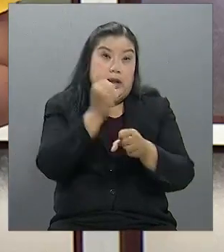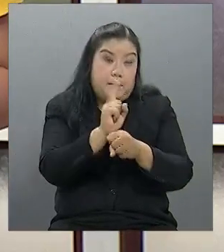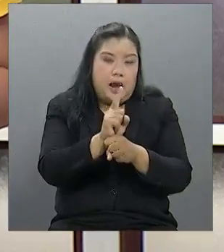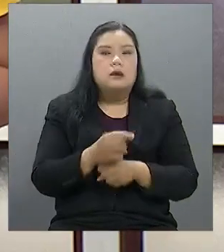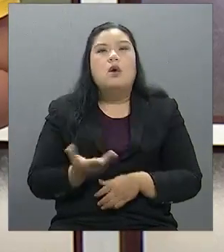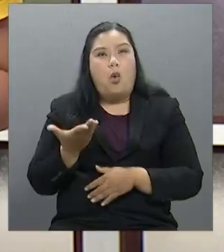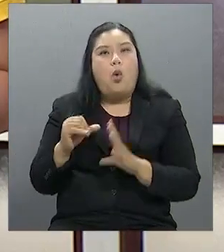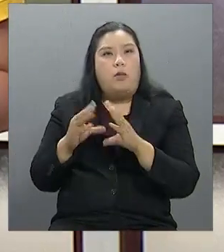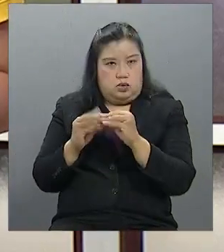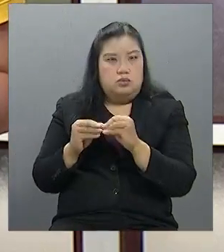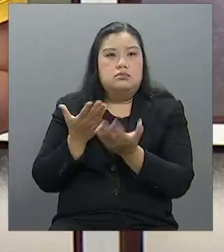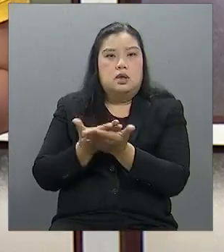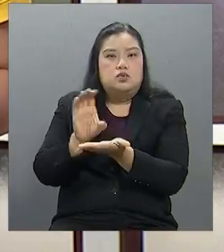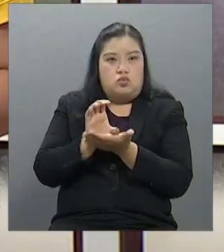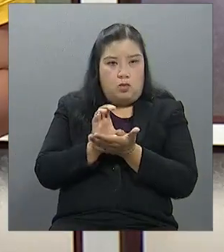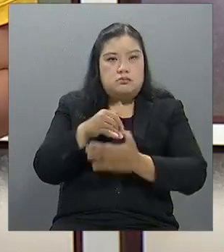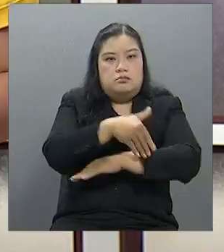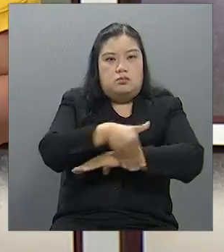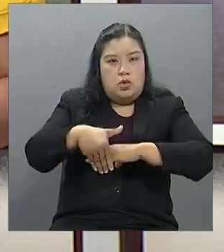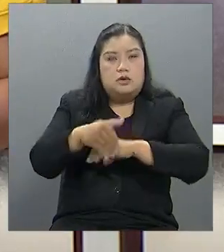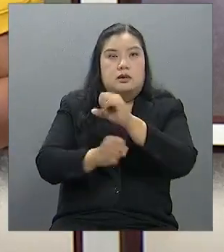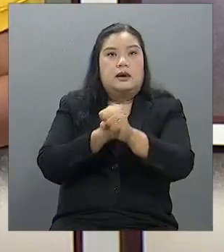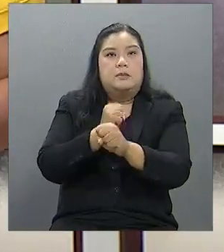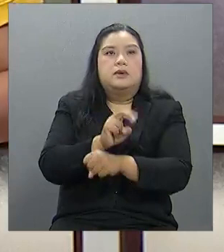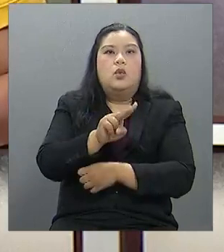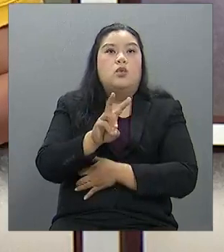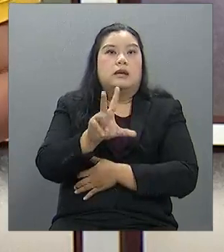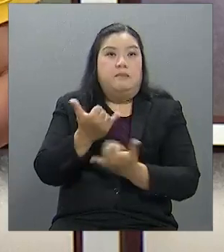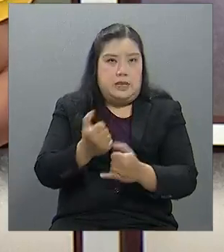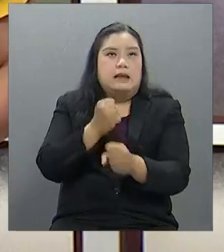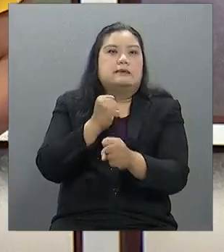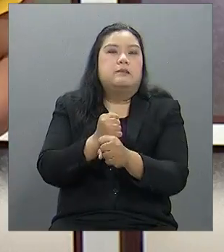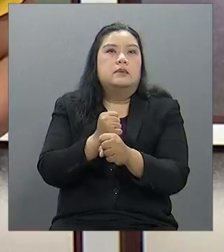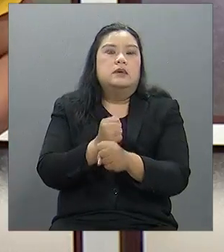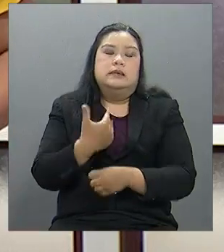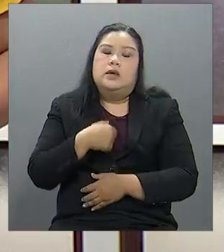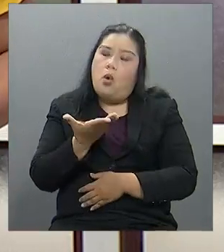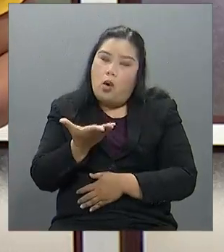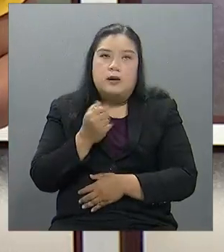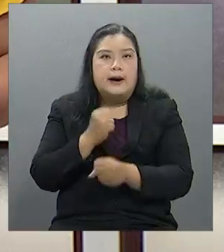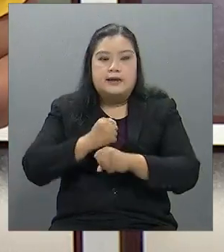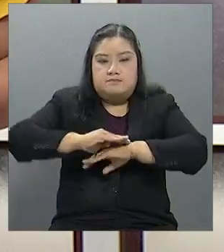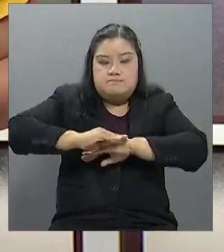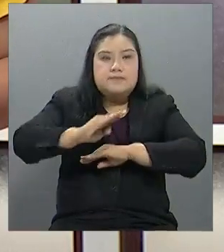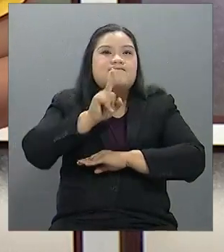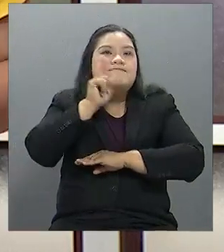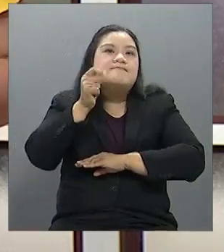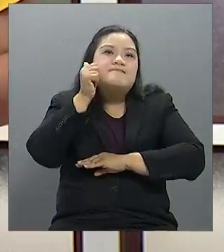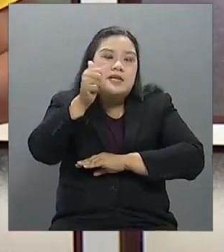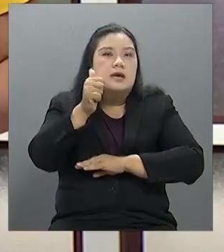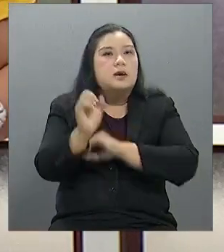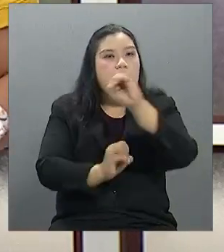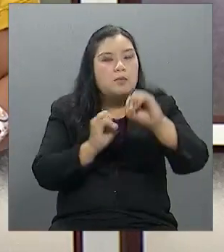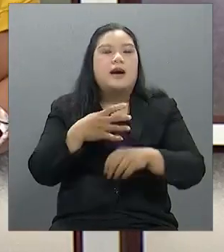ณแล้วค่ะแล้วคาดว่าจะเสร็จในปีงบประมาณนี้ละค่ะโอ้ขอให้แฮปปี้เอนดิ้งให้ถนนเส้นนี้เป็นถนนคอนกรีตปลอดภัยกันเสียทีนะค